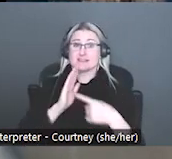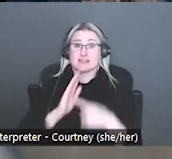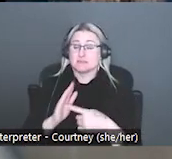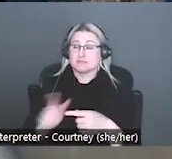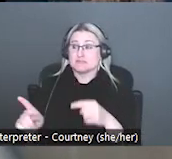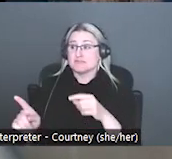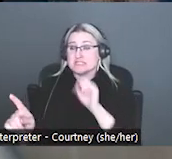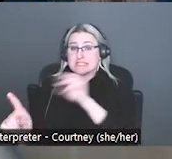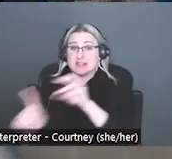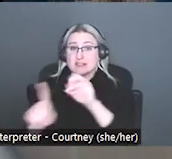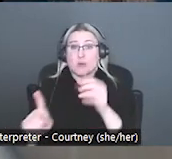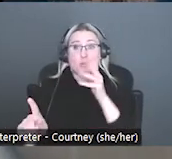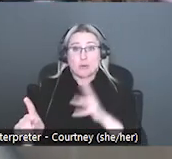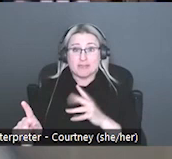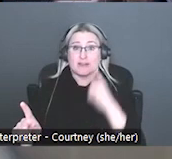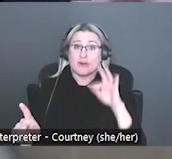massage,